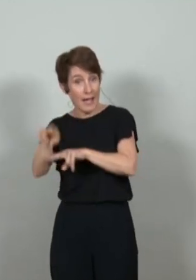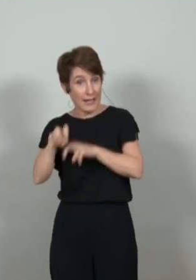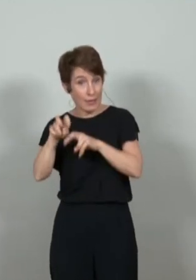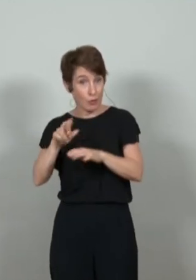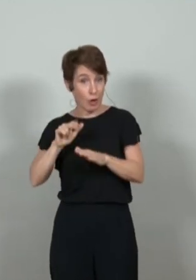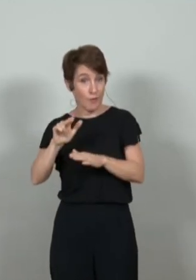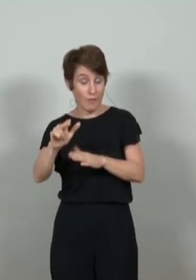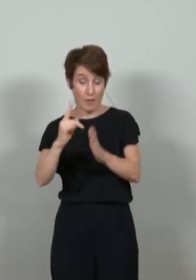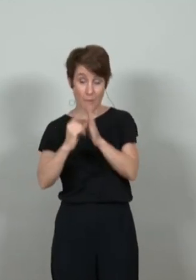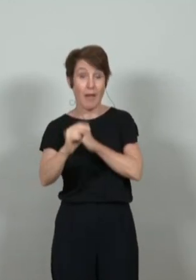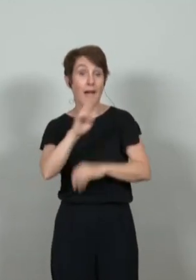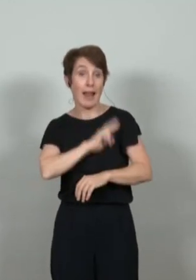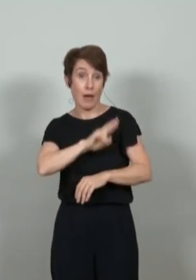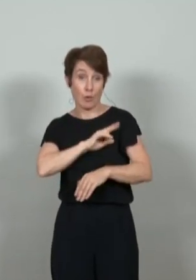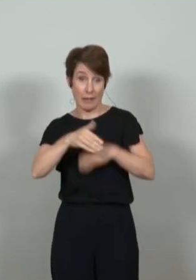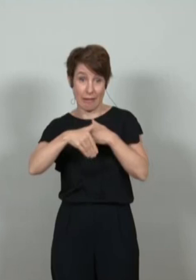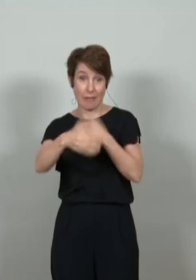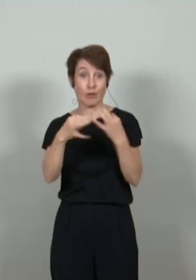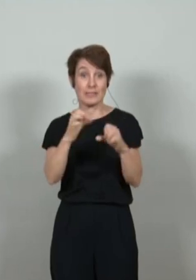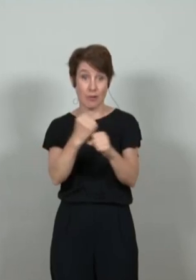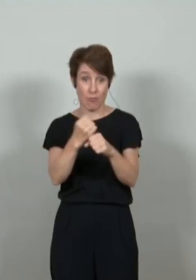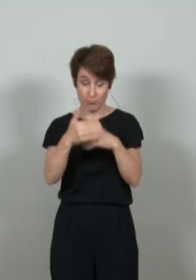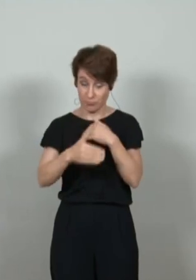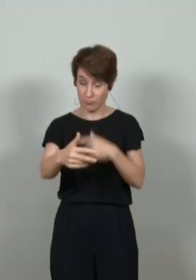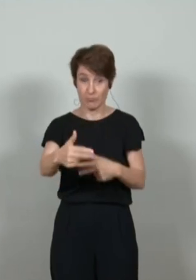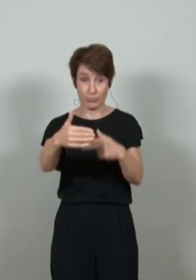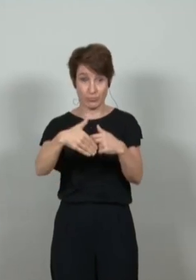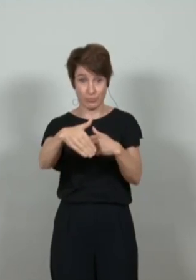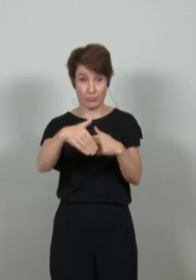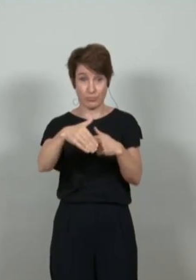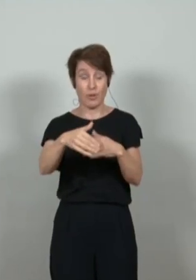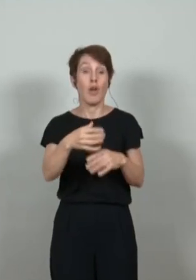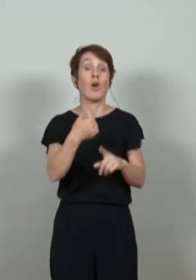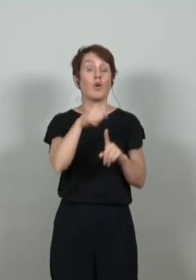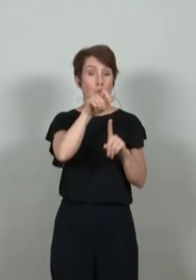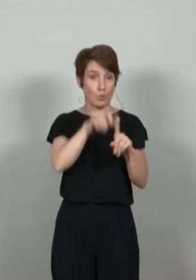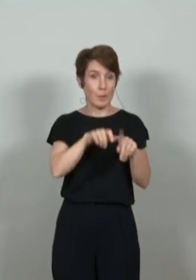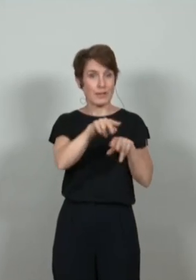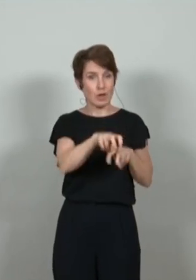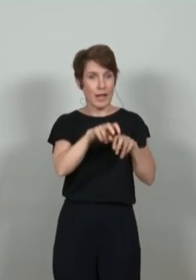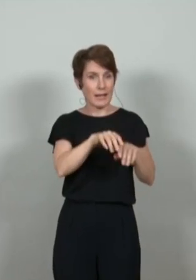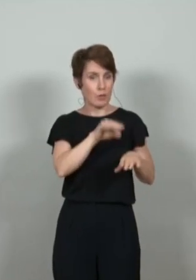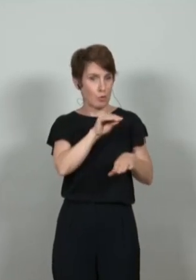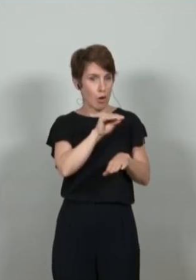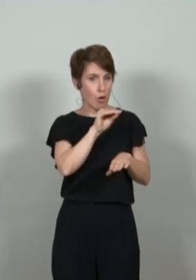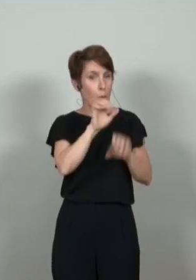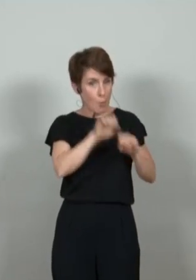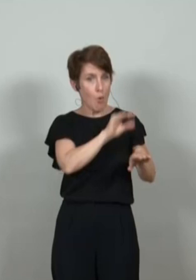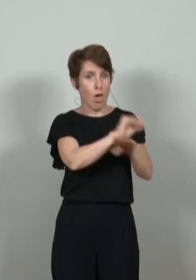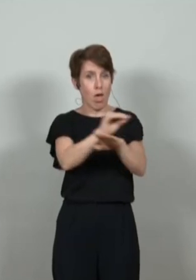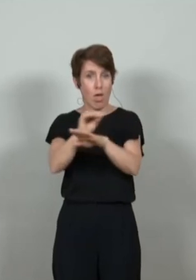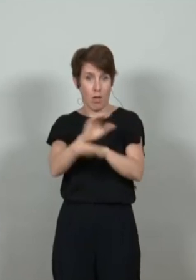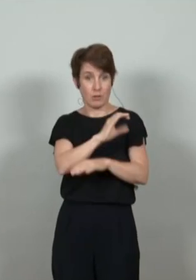retraite dans les 10 prochaines années il faut savoir qu'actuellement il y a pour un agriculteur produit pour 100 personnes et on a aussi une mutation